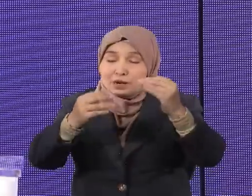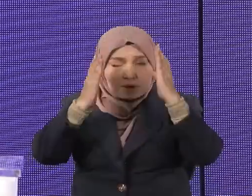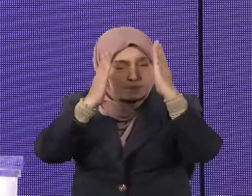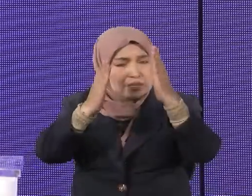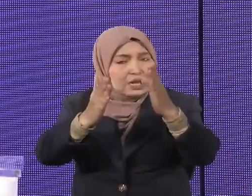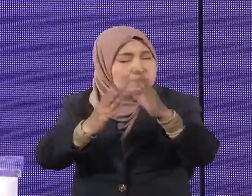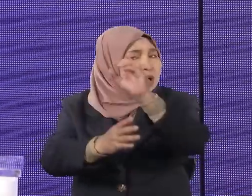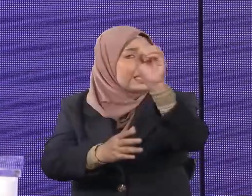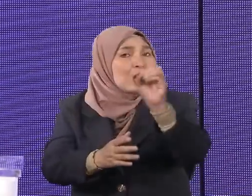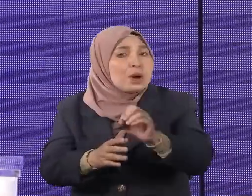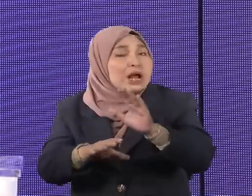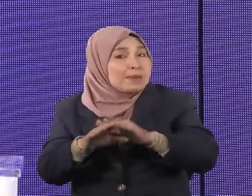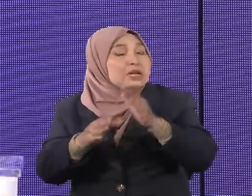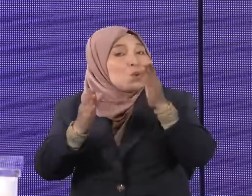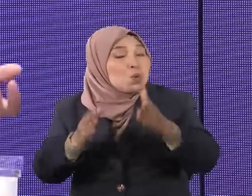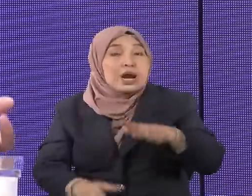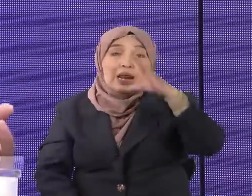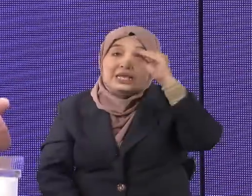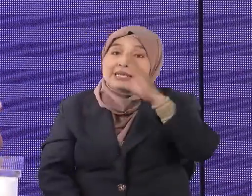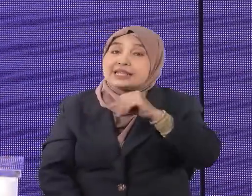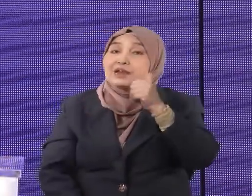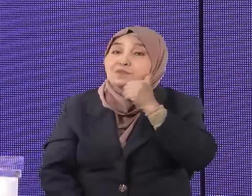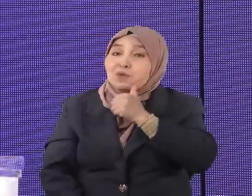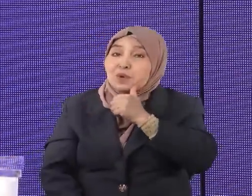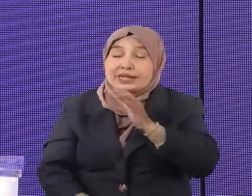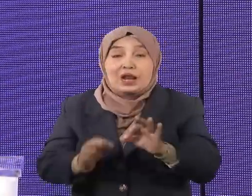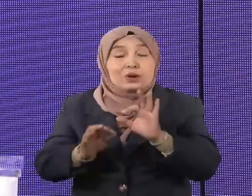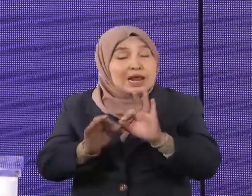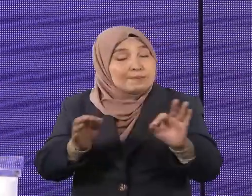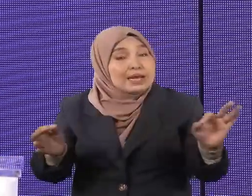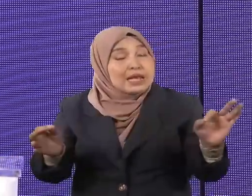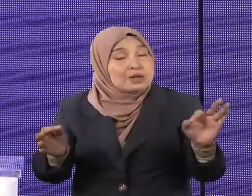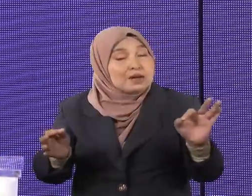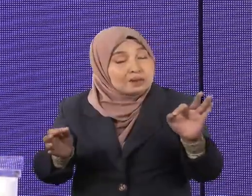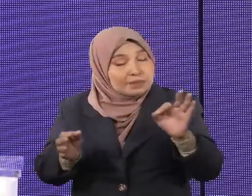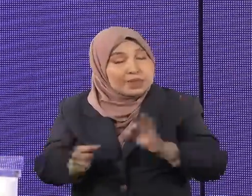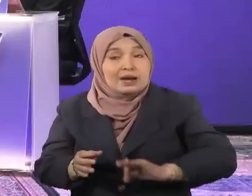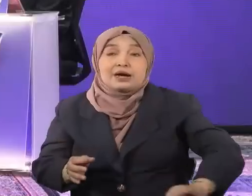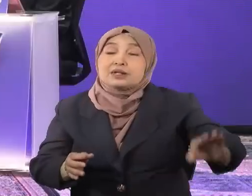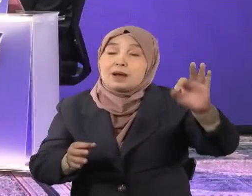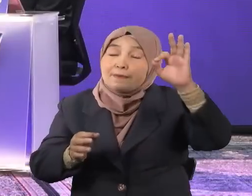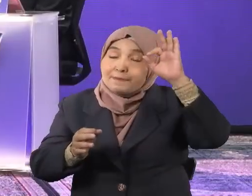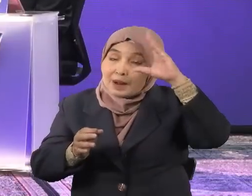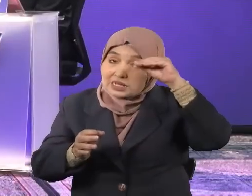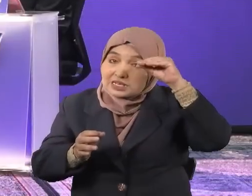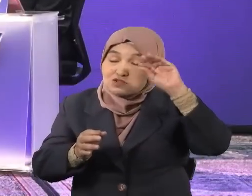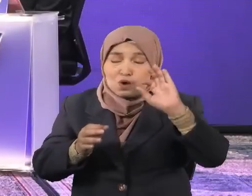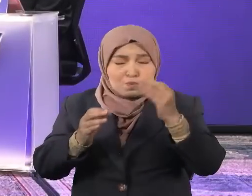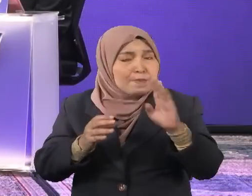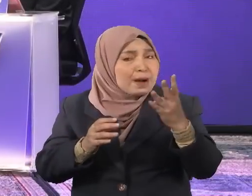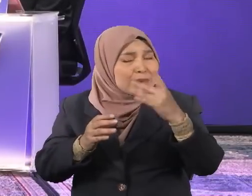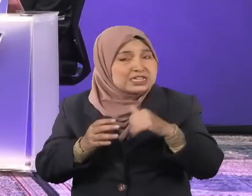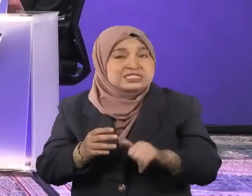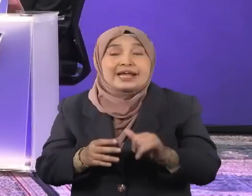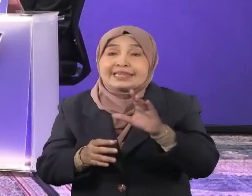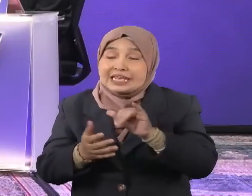tawaran kepada orang lelaki, orang perempuan. Kalau dalam ayat 14 ini fokusnya kepada orang lelaki, ya, minan nisa,